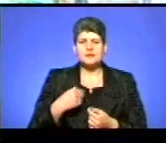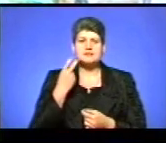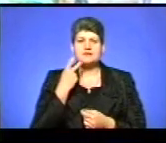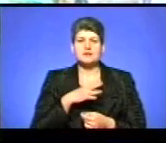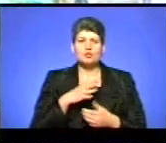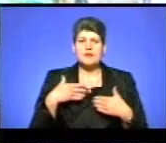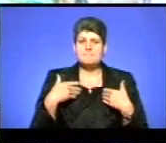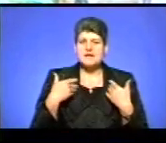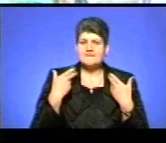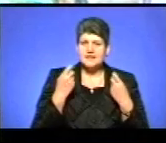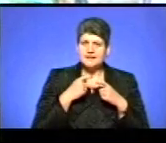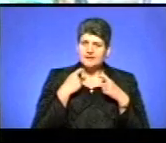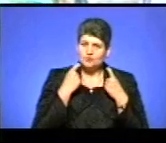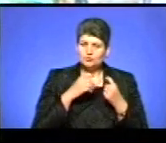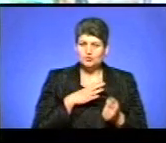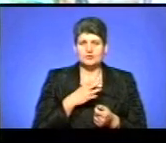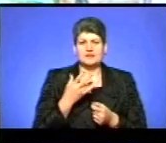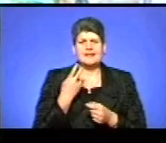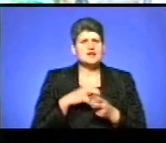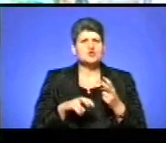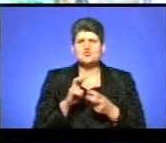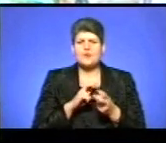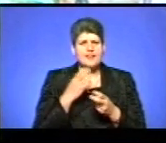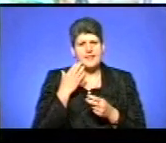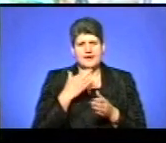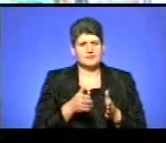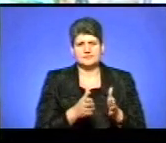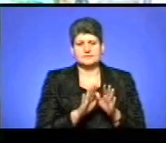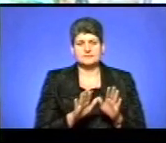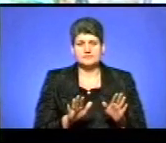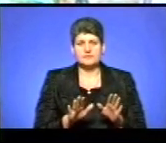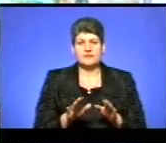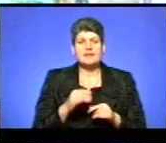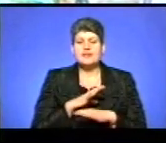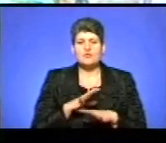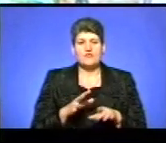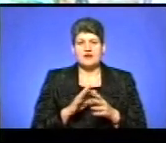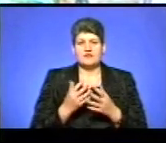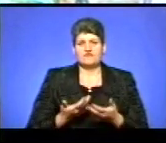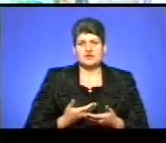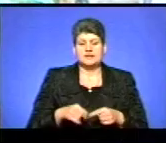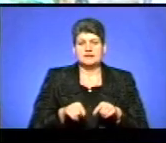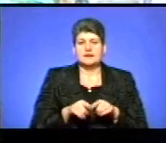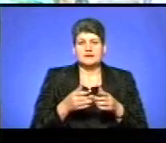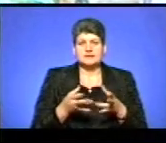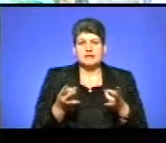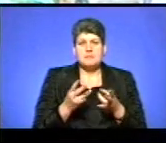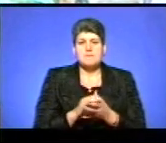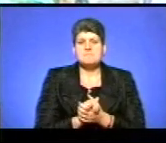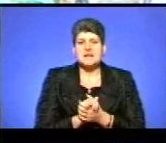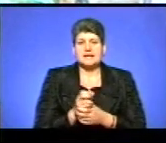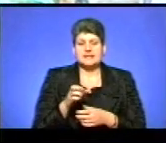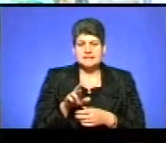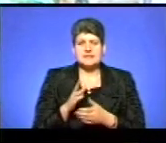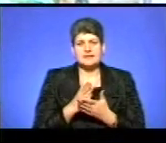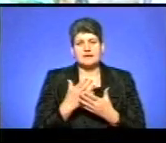була привітною, казала, щоб я завжди не шукала легких шляхів. Не буває так в житті. Треба миритися, бо є